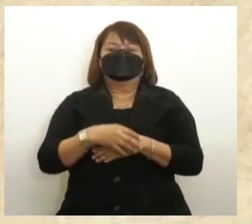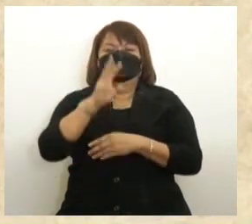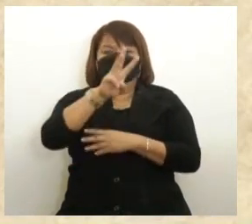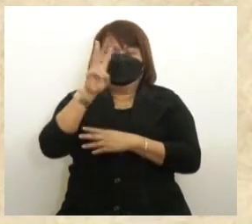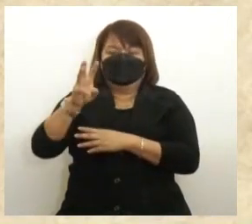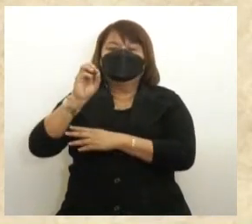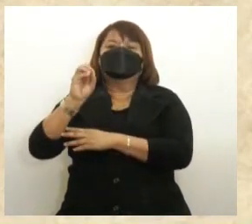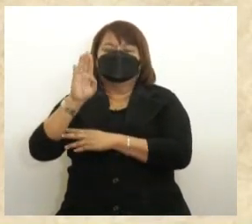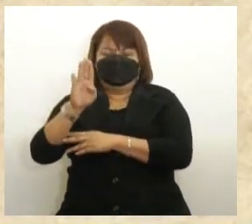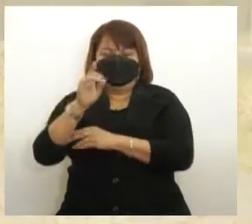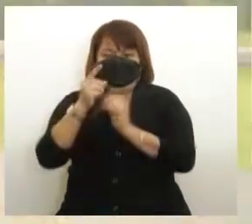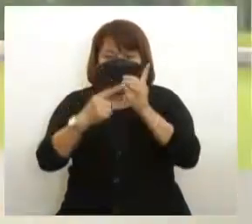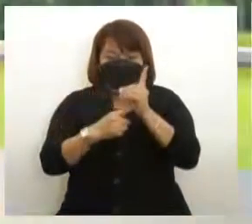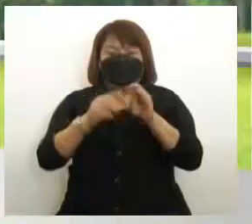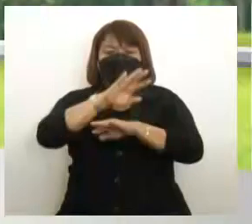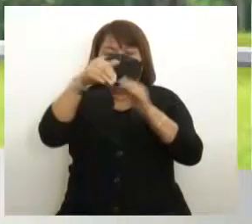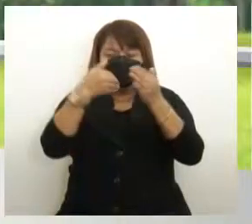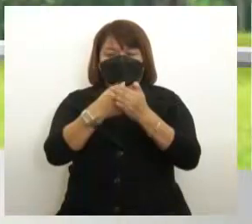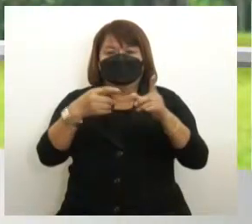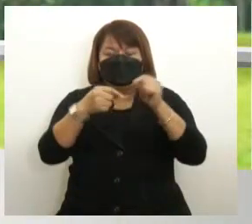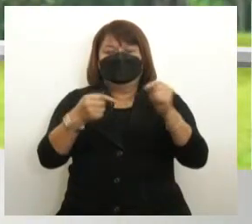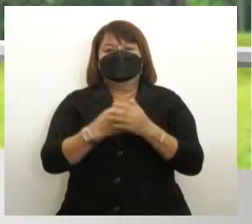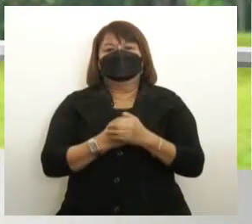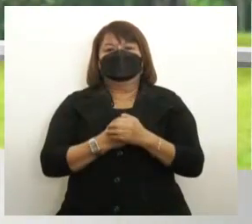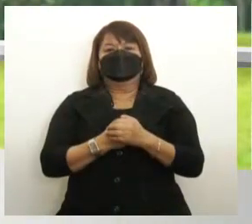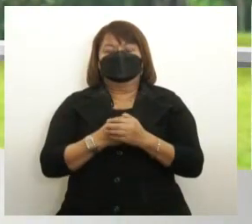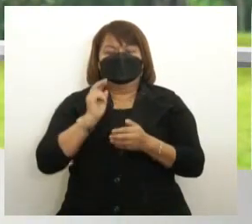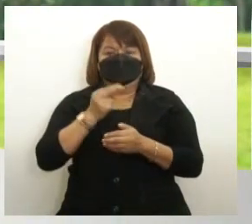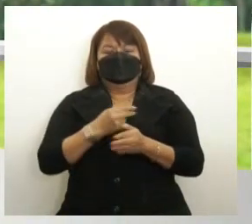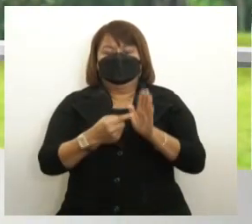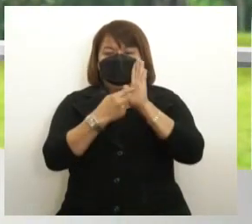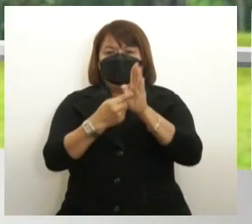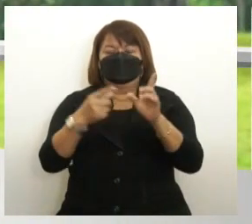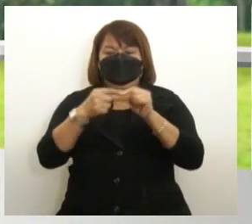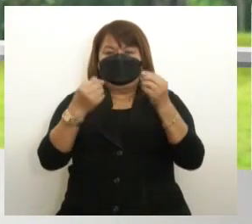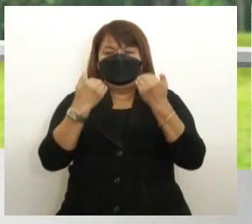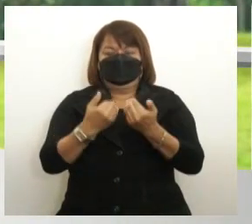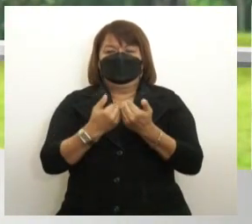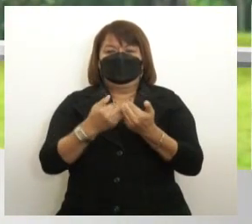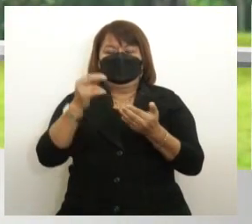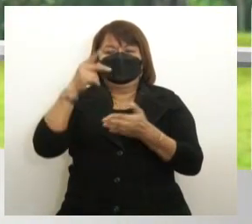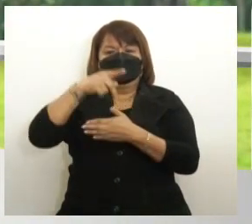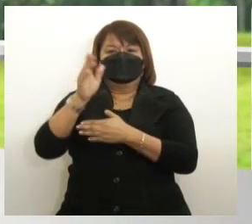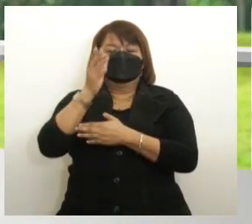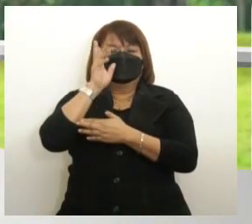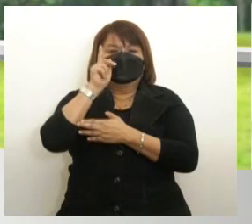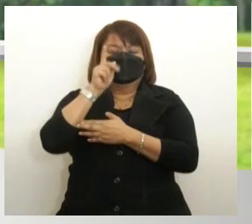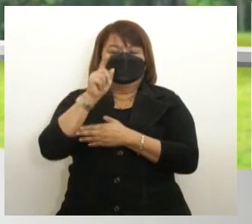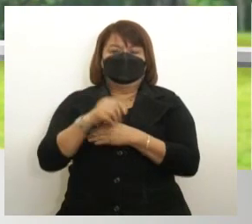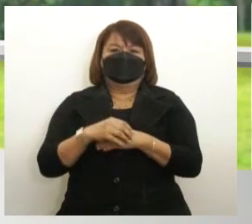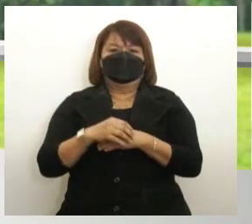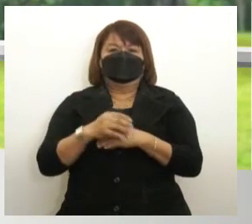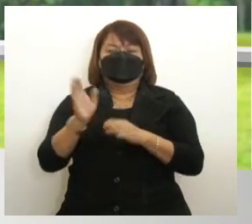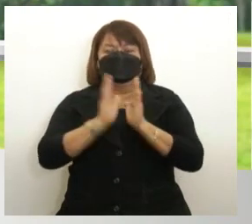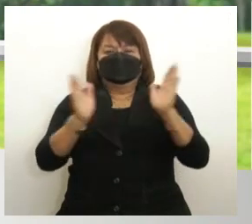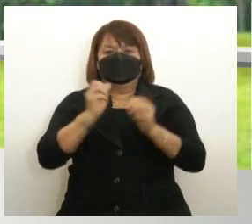www.obextv.tv ด้วยค่ะและทั้งหมดนี้นะคะก็คือเรื่องราวที่เรานำเสนอการในรายการผู้เช้าข่าวสปทของเราในวันนี้นะคะขอบคุณ